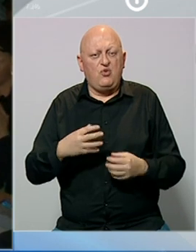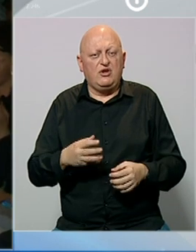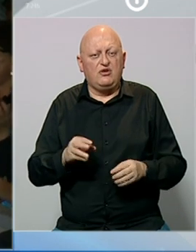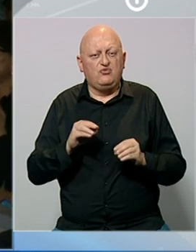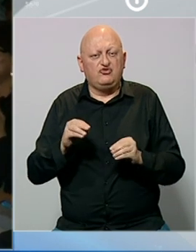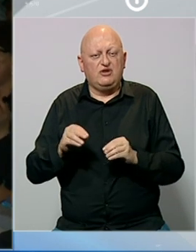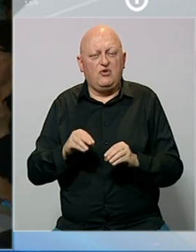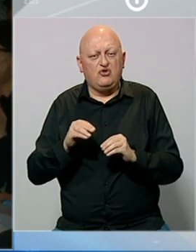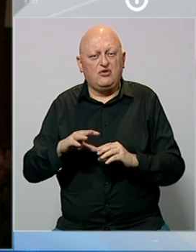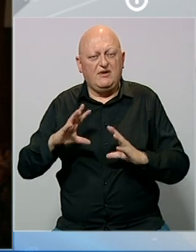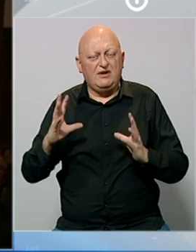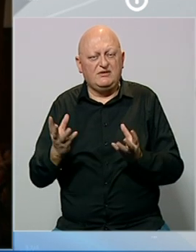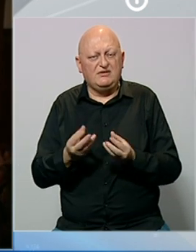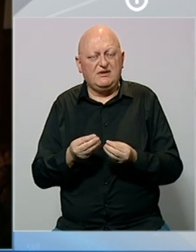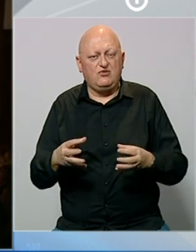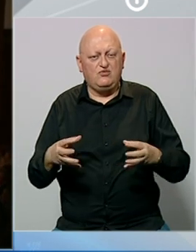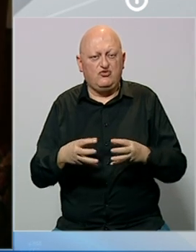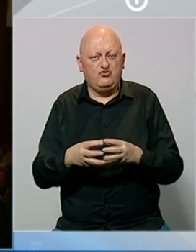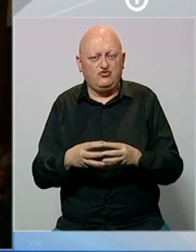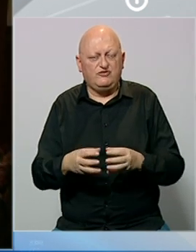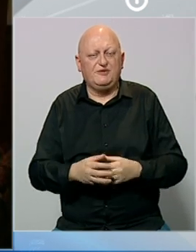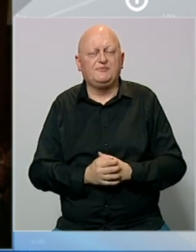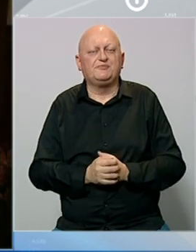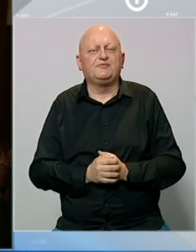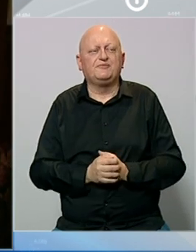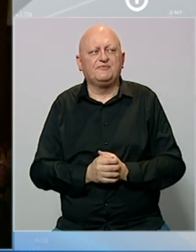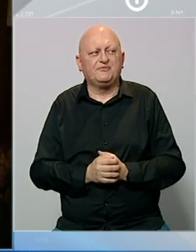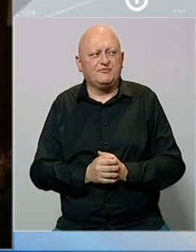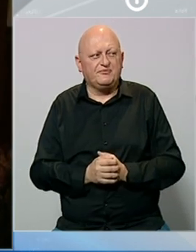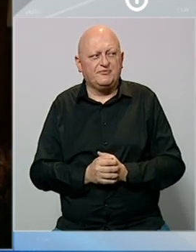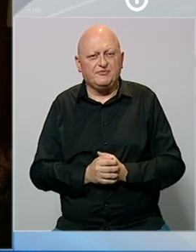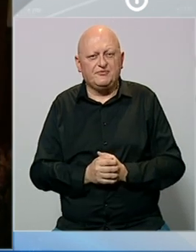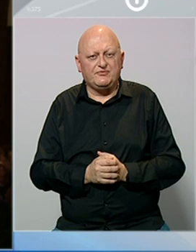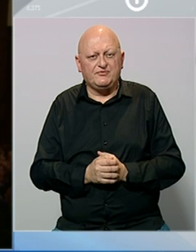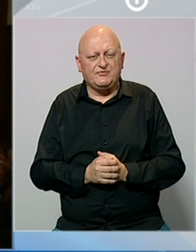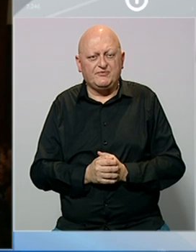uloge učitelja u odgajanju cjelokupnog društva.